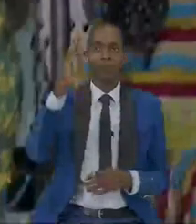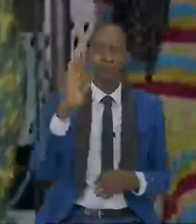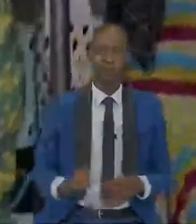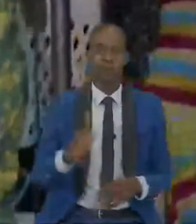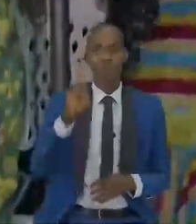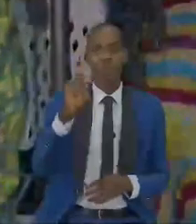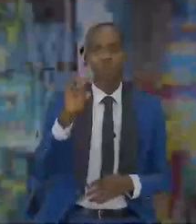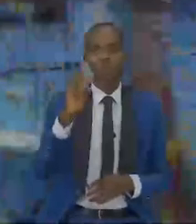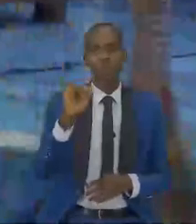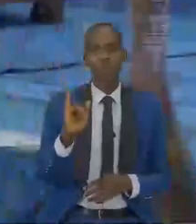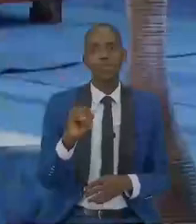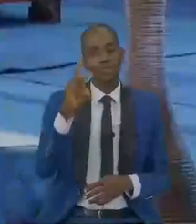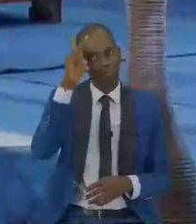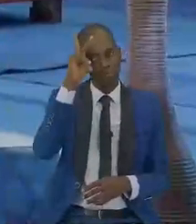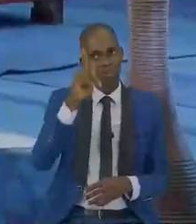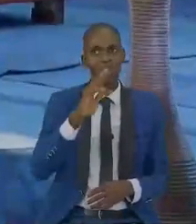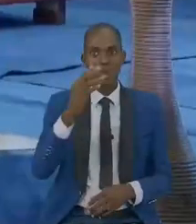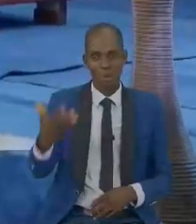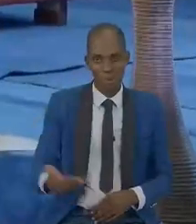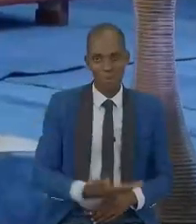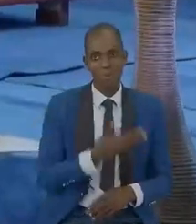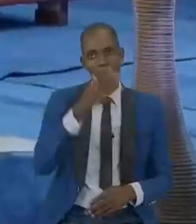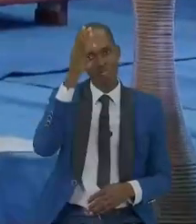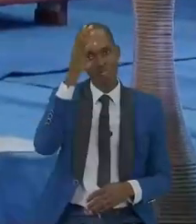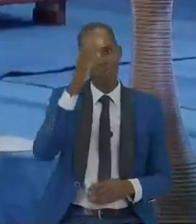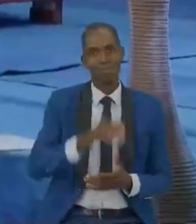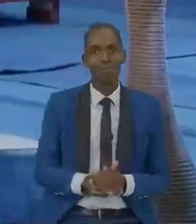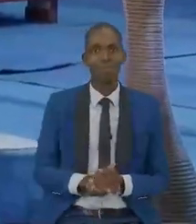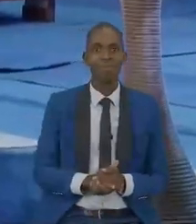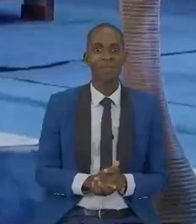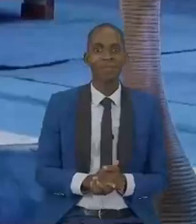Le pasteur docteur Dufin Pankoumoui, soyez le bienvenu.